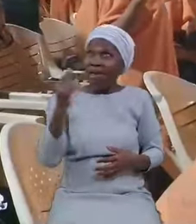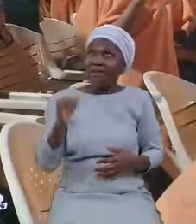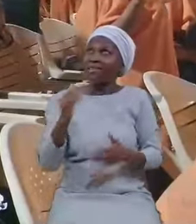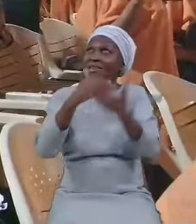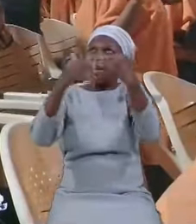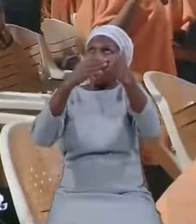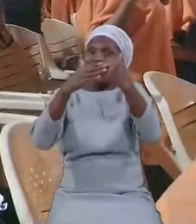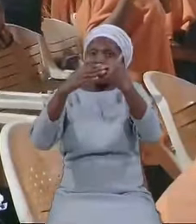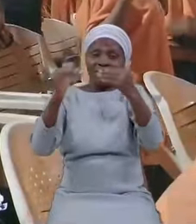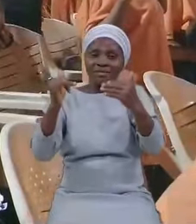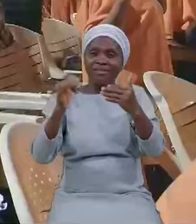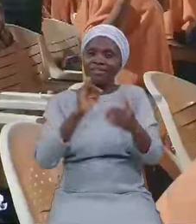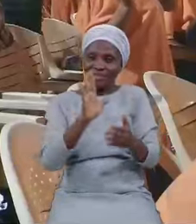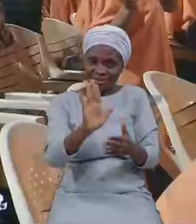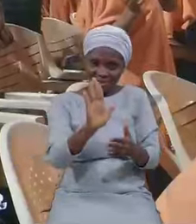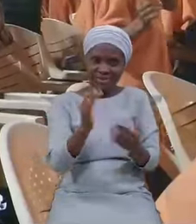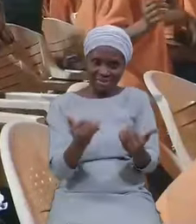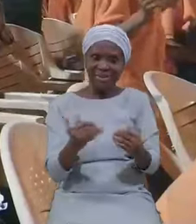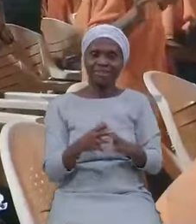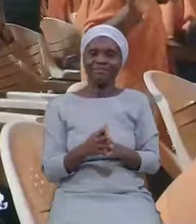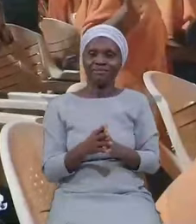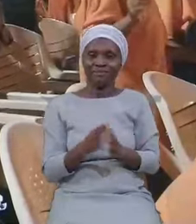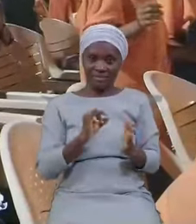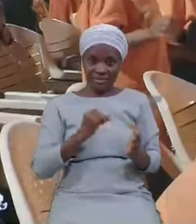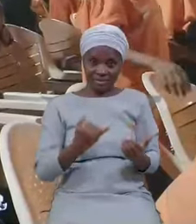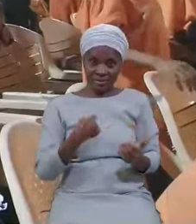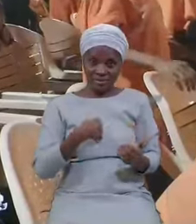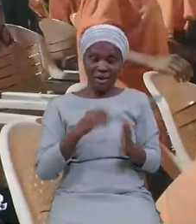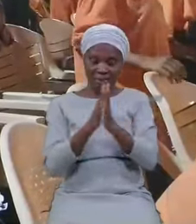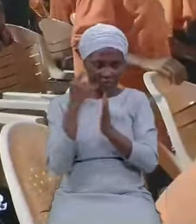Je prie avec vous maintenant, toujours debout. Père,